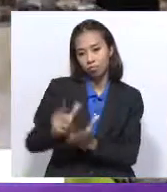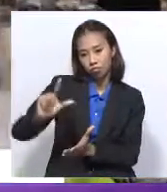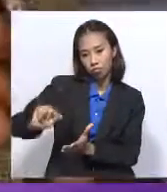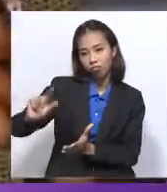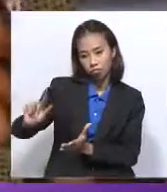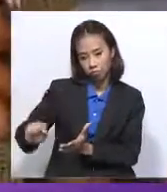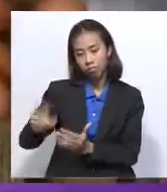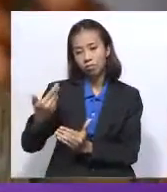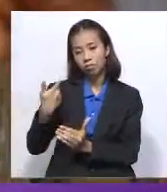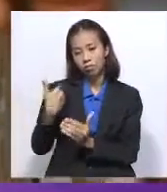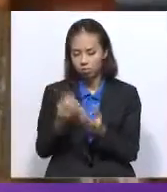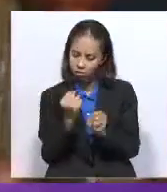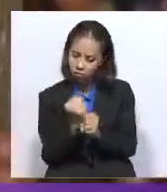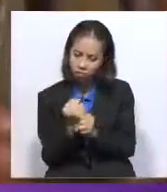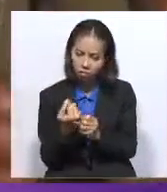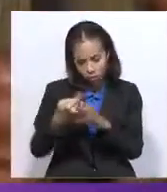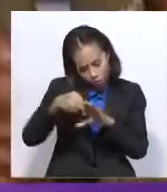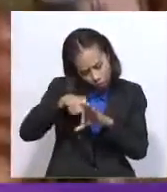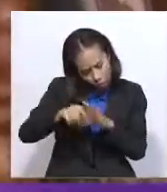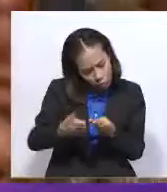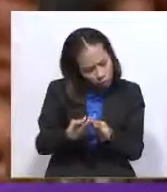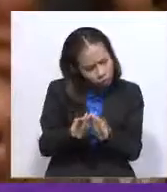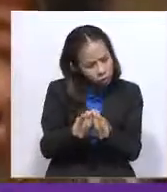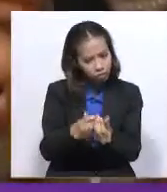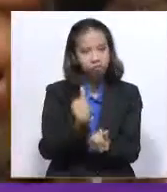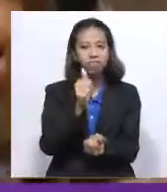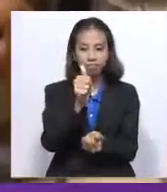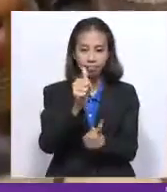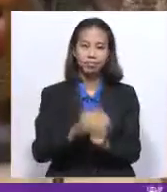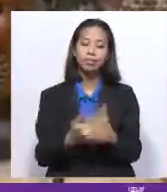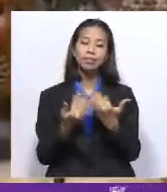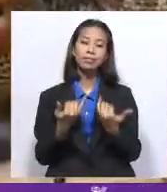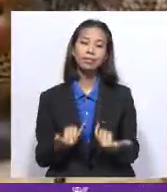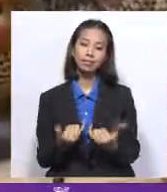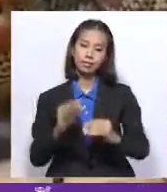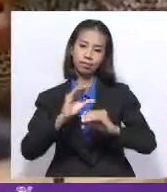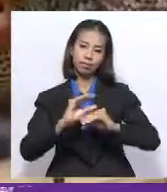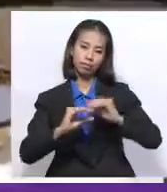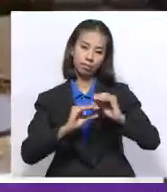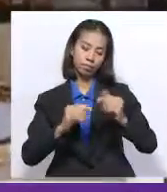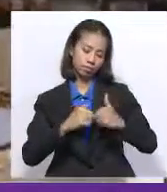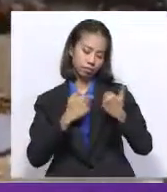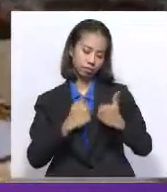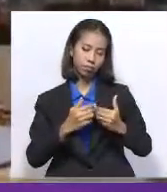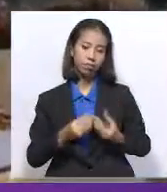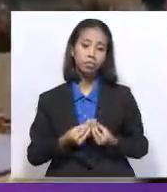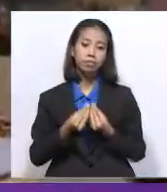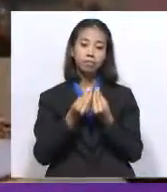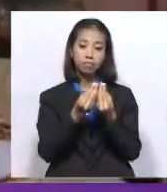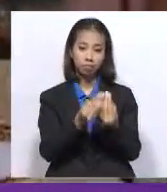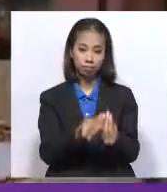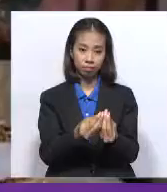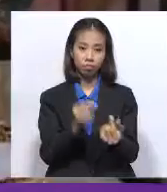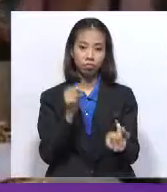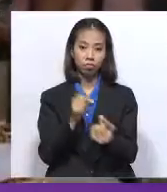าและมีความละเอียดปราณีตเป็นอย่างมากโครงการกำลังใจในพระดำรินั้นเป็นโครงการที่